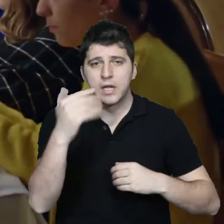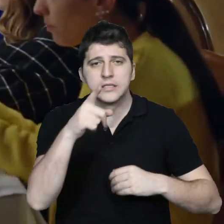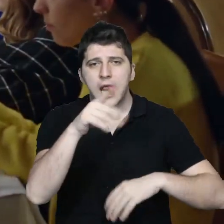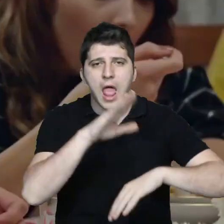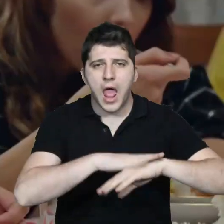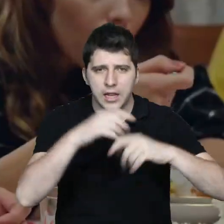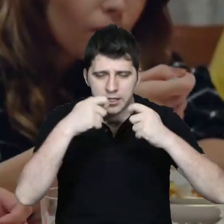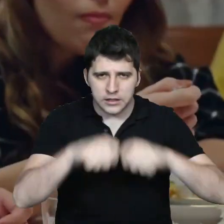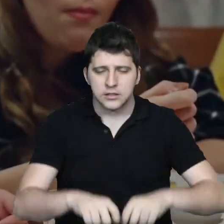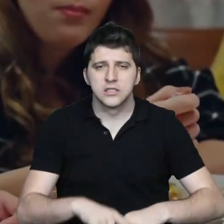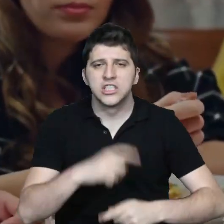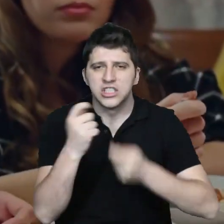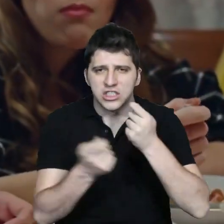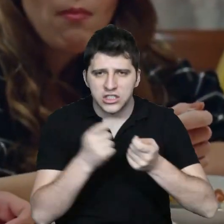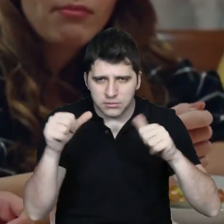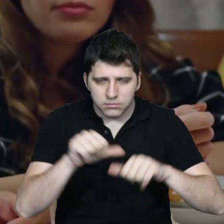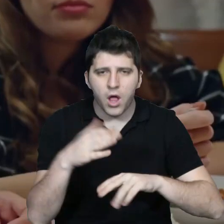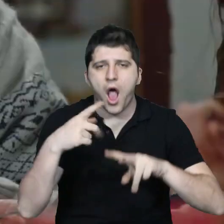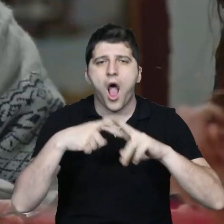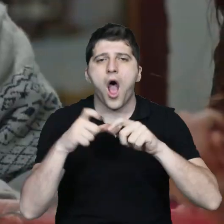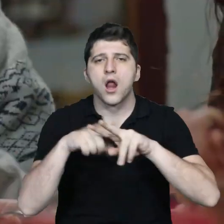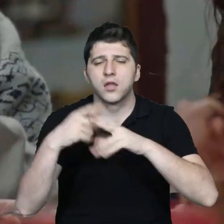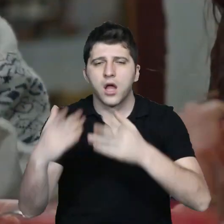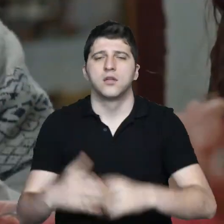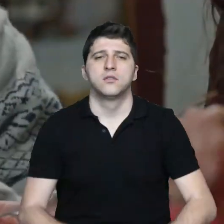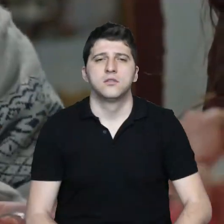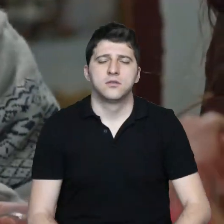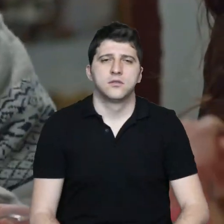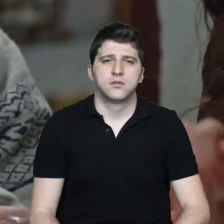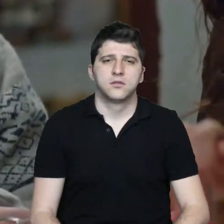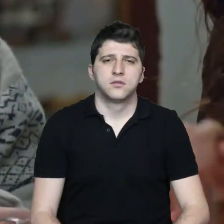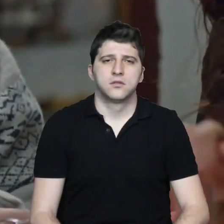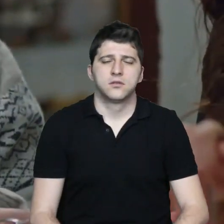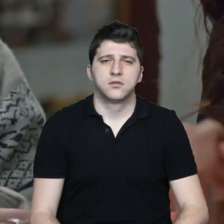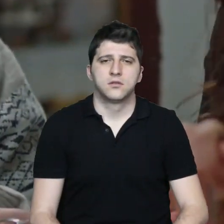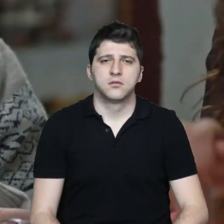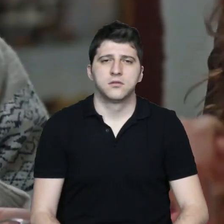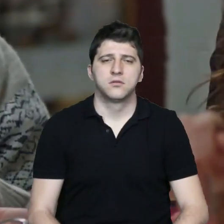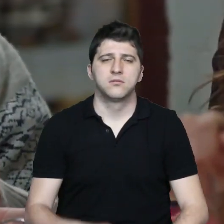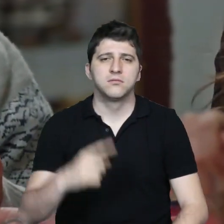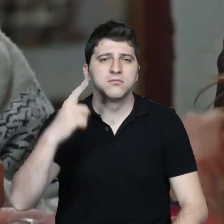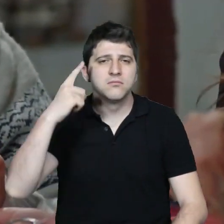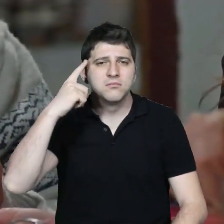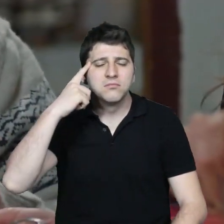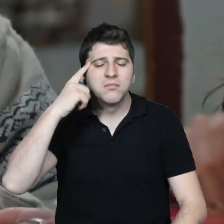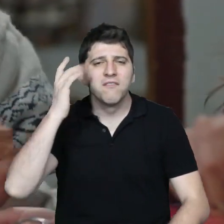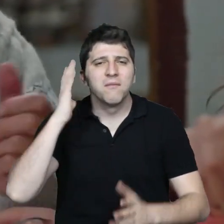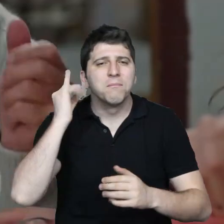senin elin işin. Sonra Arda. Ah, başımızda bir şeyler geziniyor